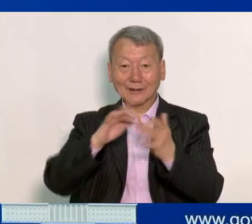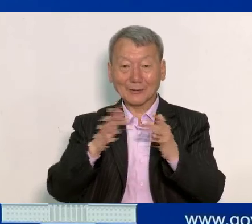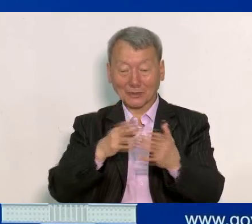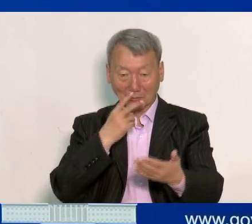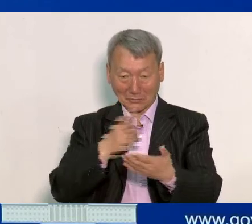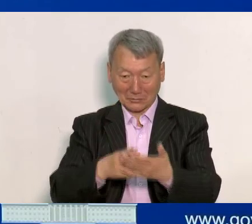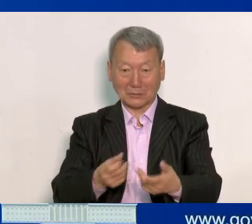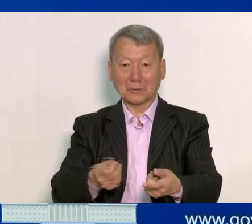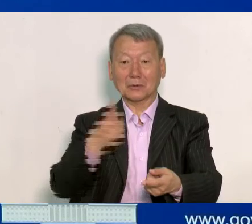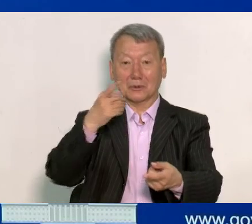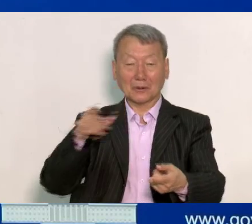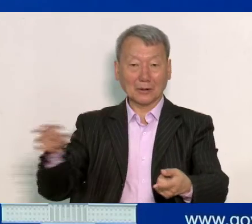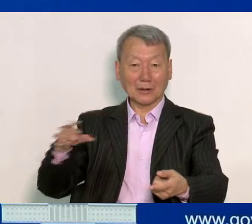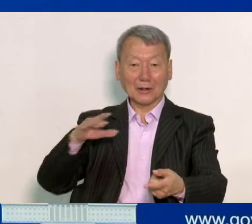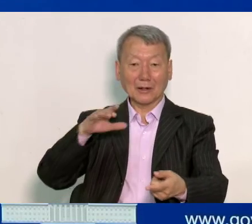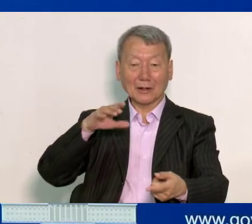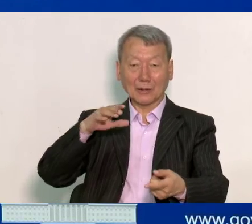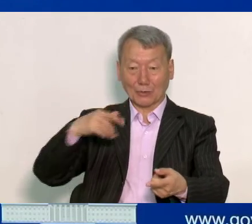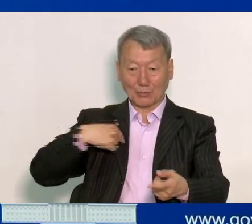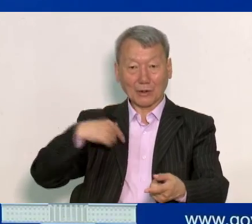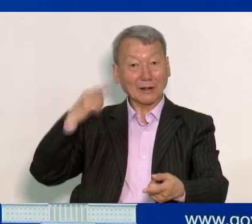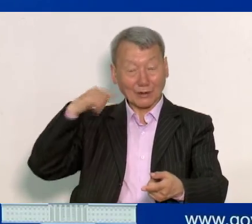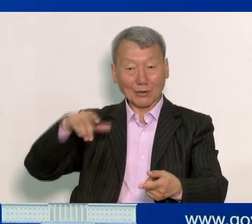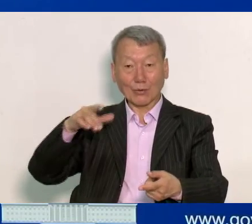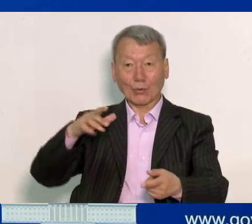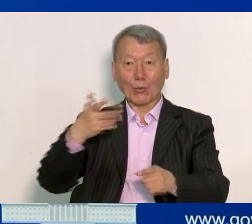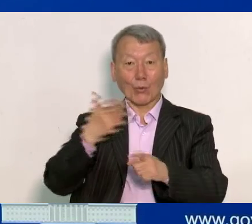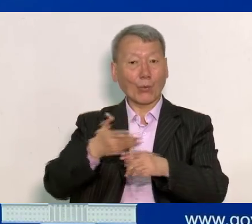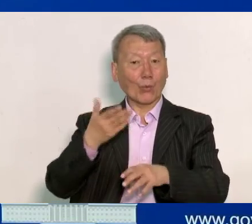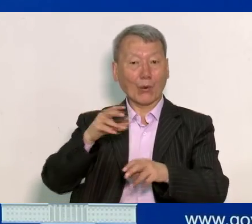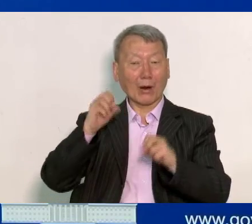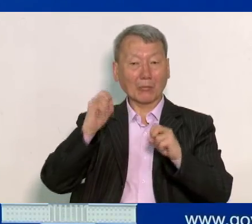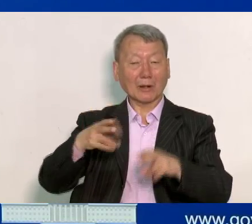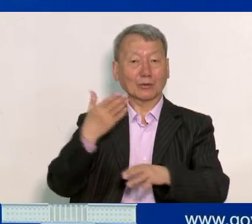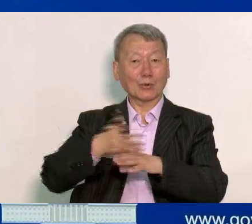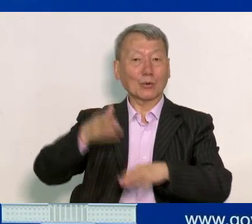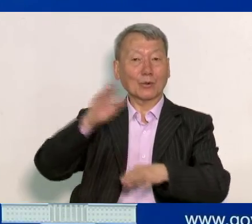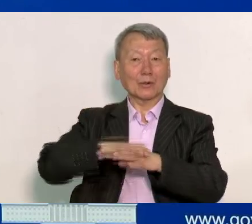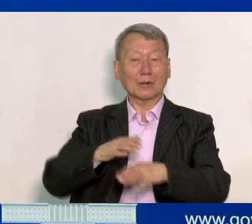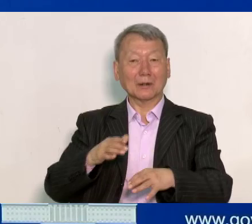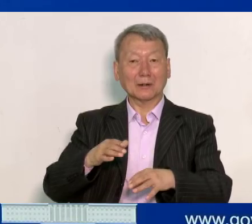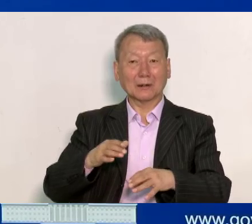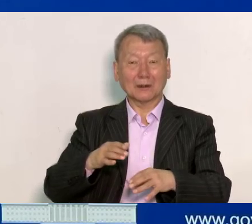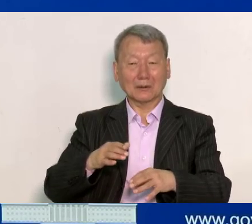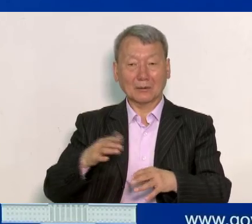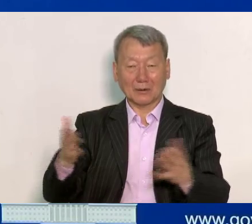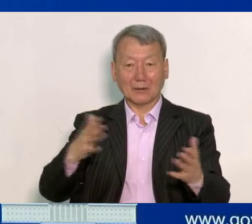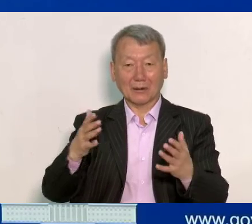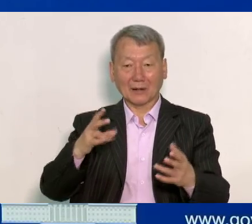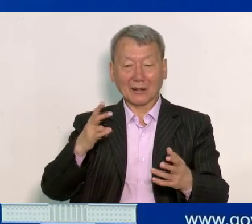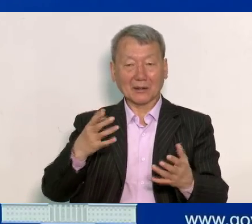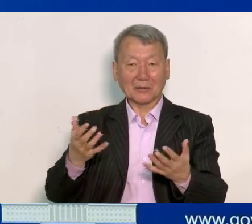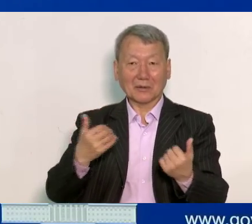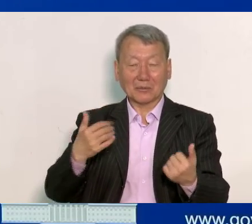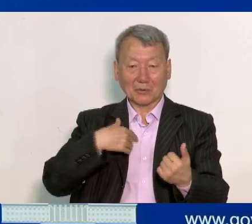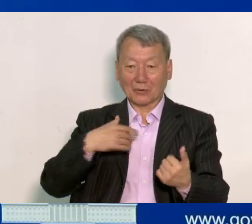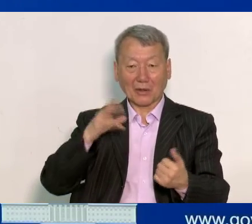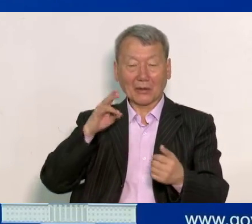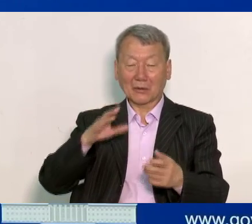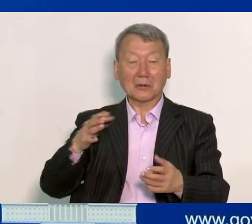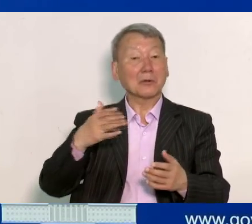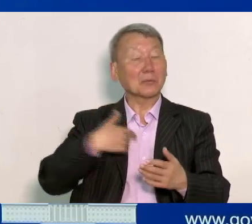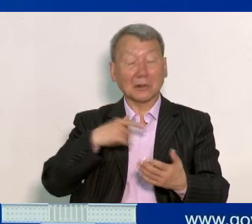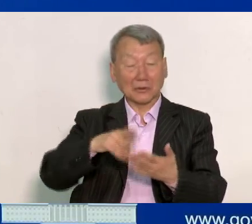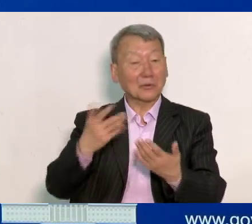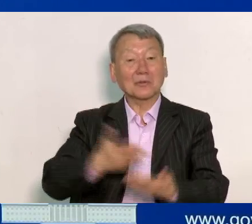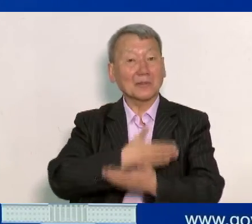и думает, что у нас ситуация очень сложная и как-то у нас не принимаются меры. Такого